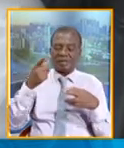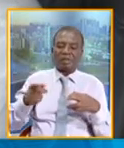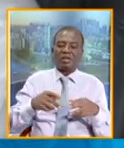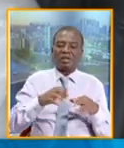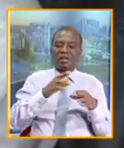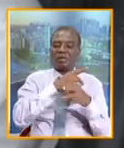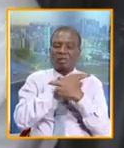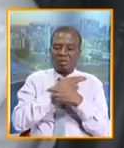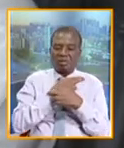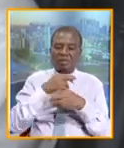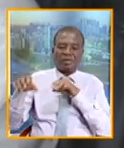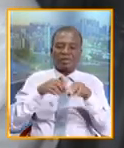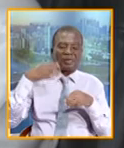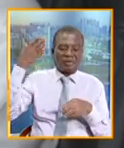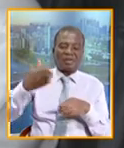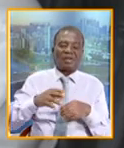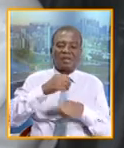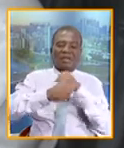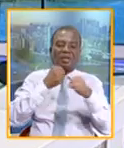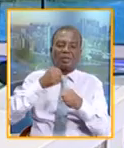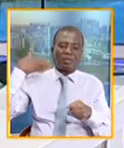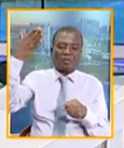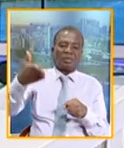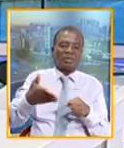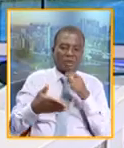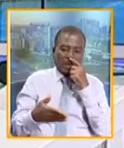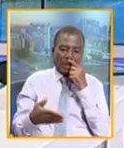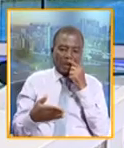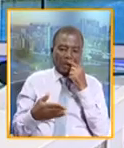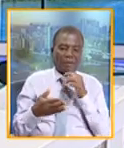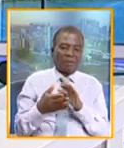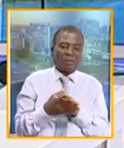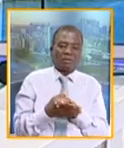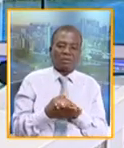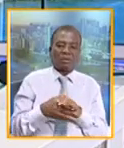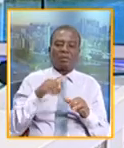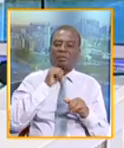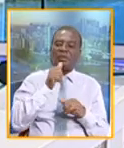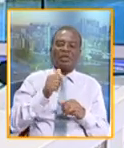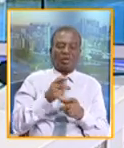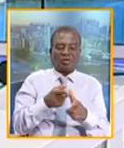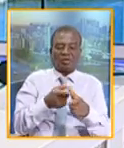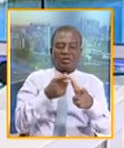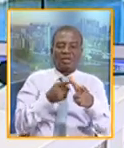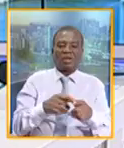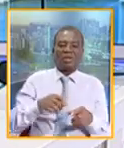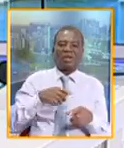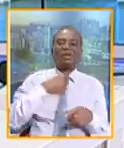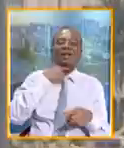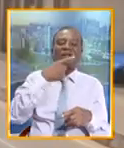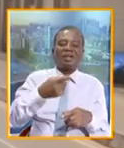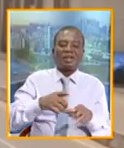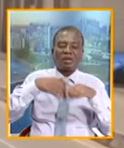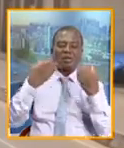Côte d'Ivoire se fera l'année prochaine. Pas de marathon donc pour la ville d'Abidjan cette année. En Guinée, la